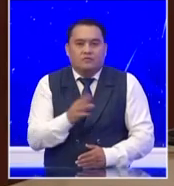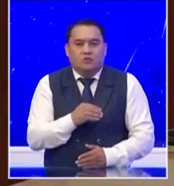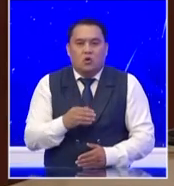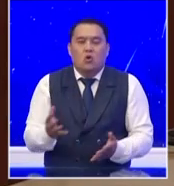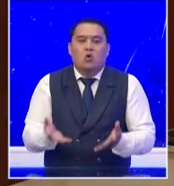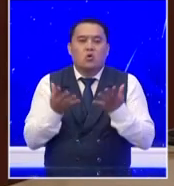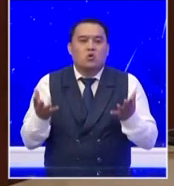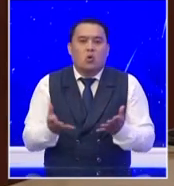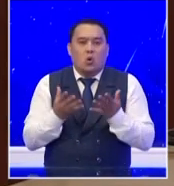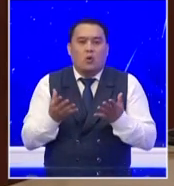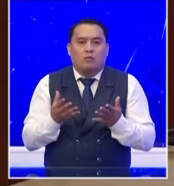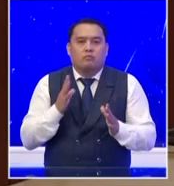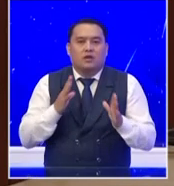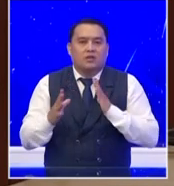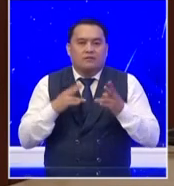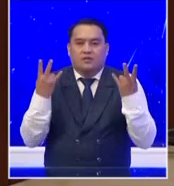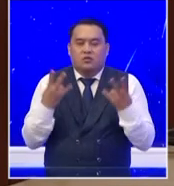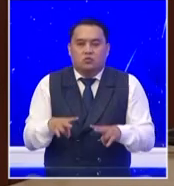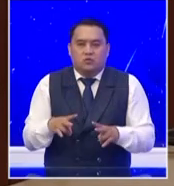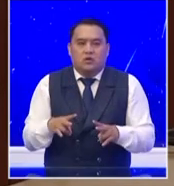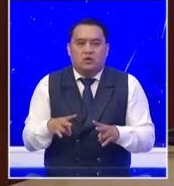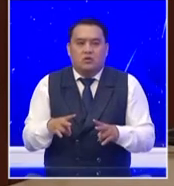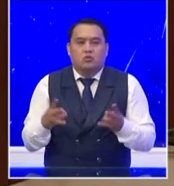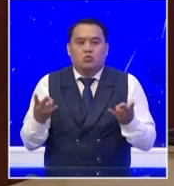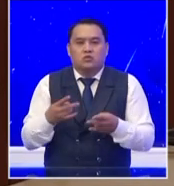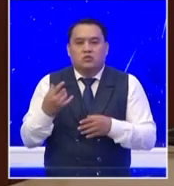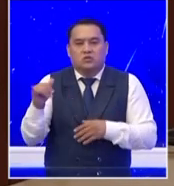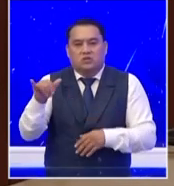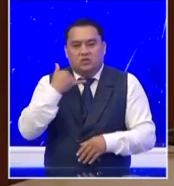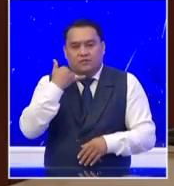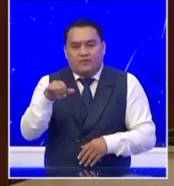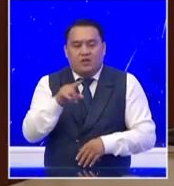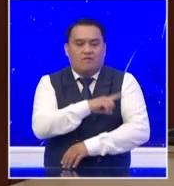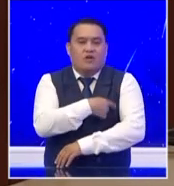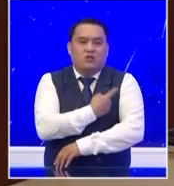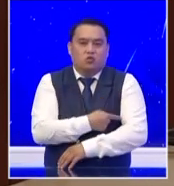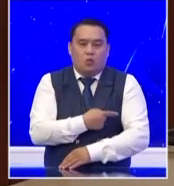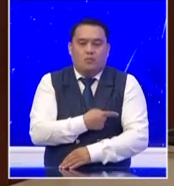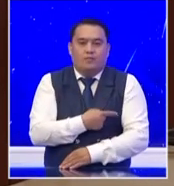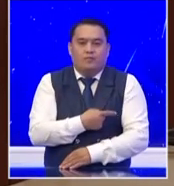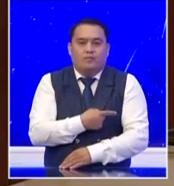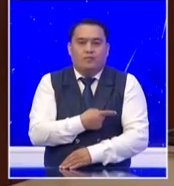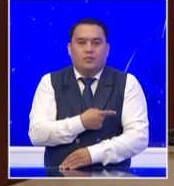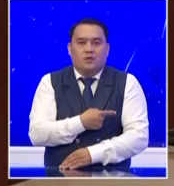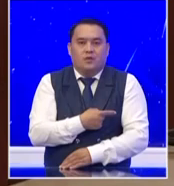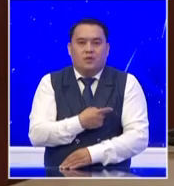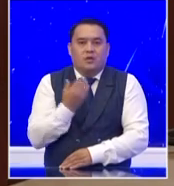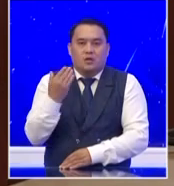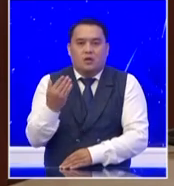легкой форме, то паниковать не нужно. Нужно связаться со своим участковым терапевтом, и